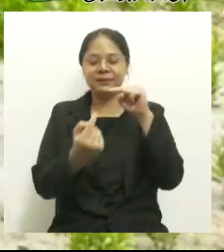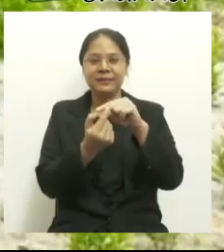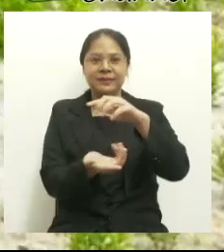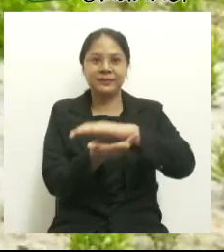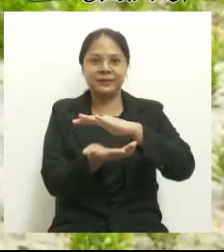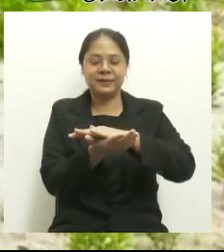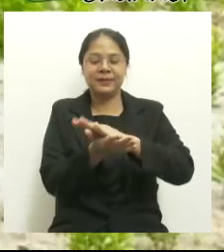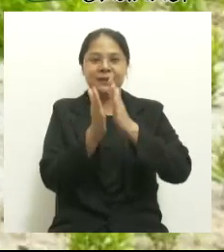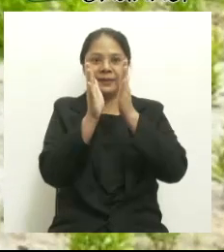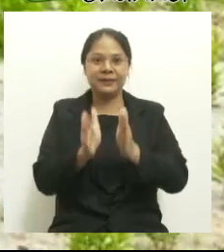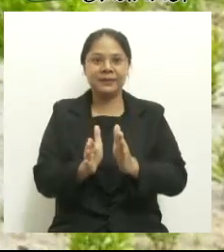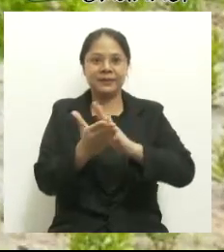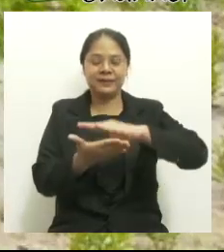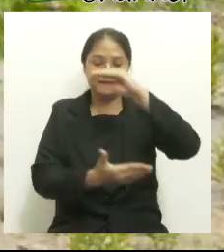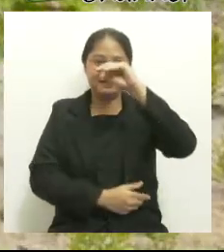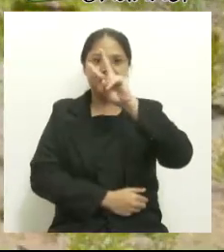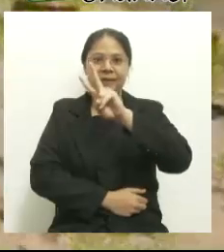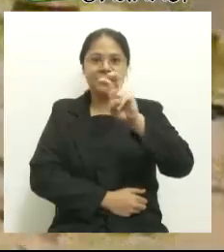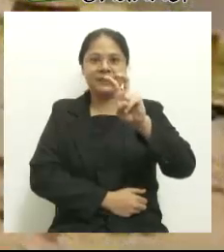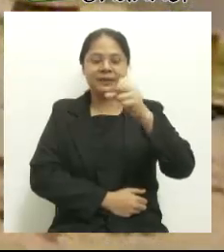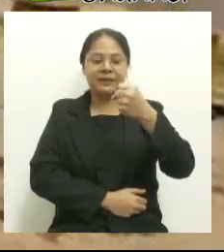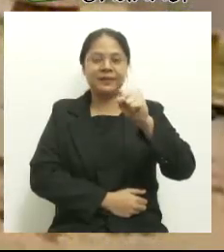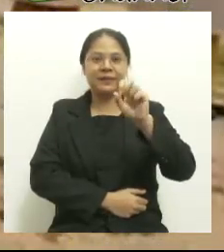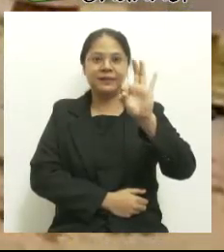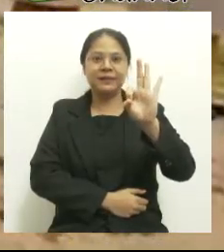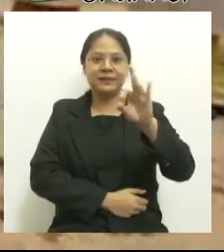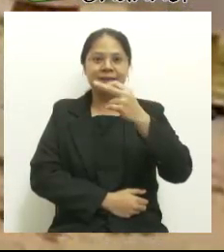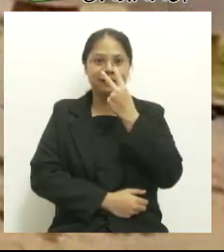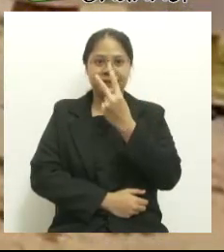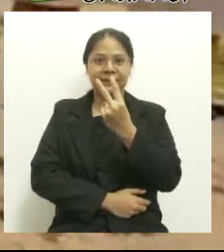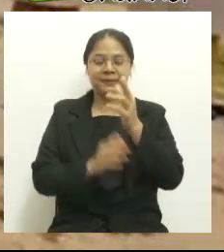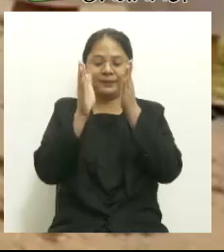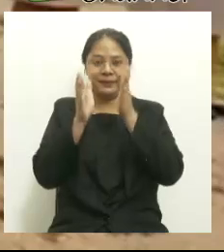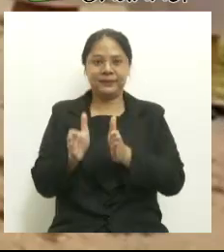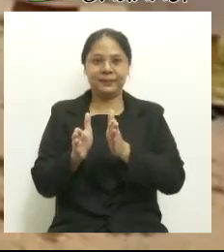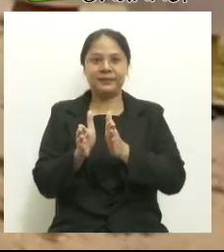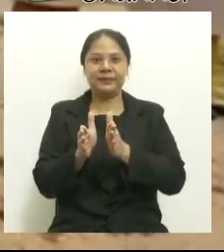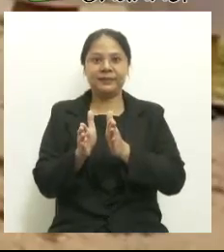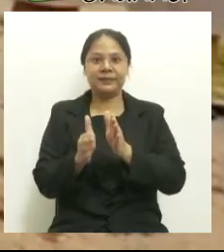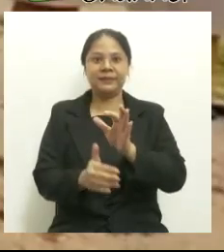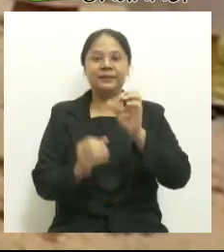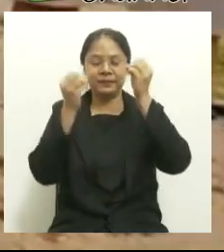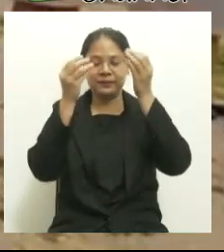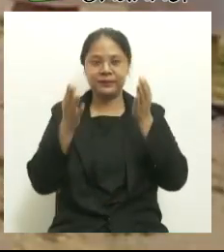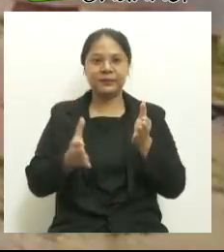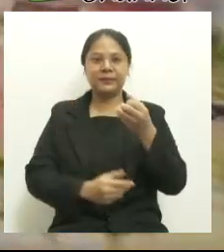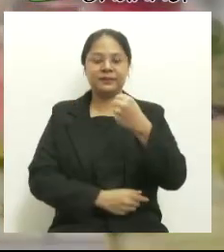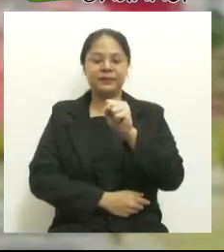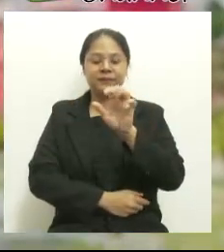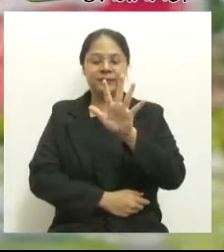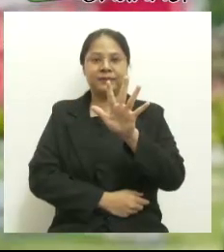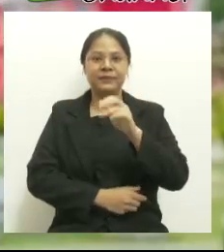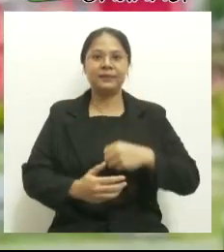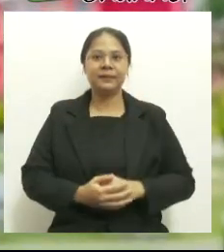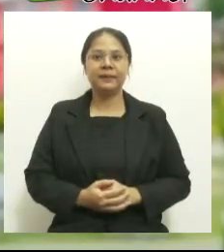งสิ้นจำนวน219คนมีข้าราชการครูและบุคลากรทางการศึกษาจำนวน15คนวิสัยทัศน์โร